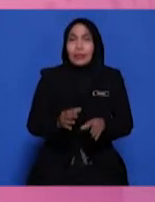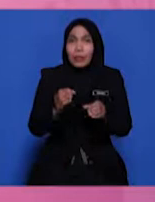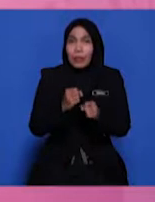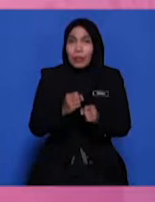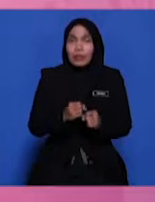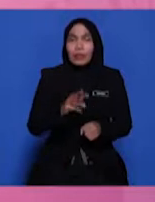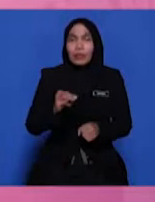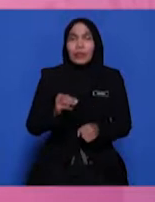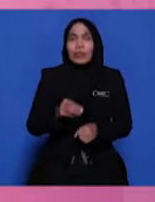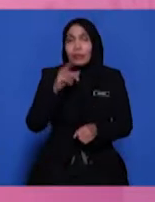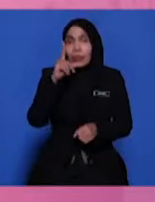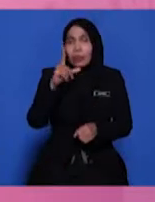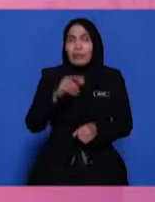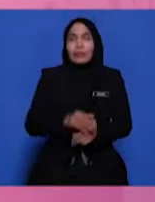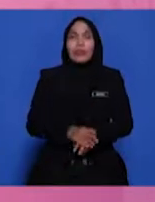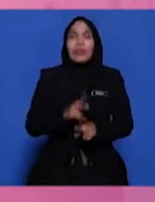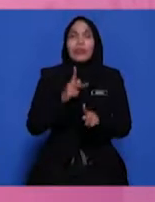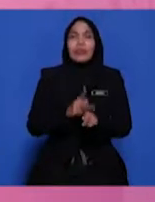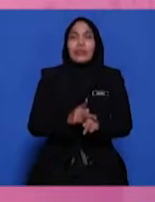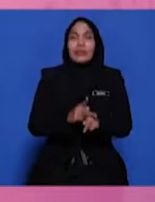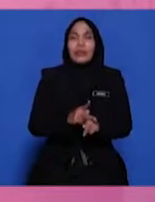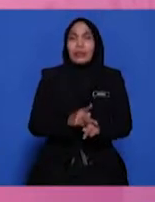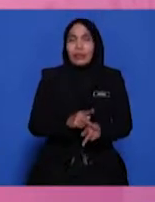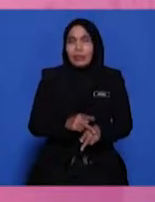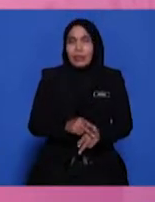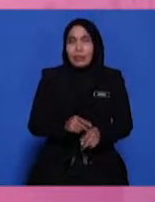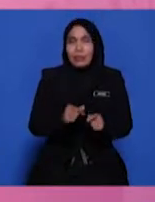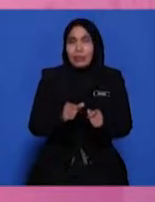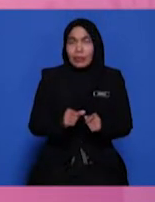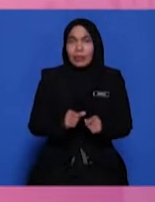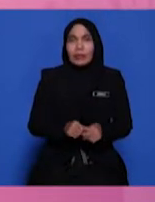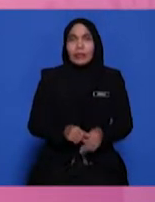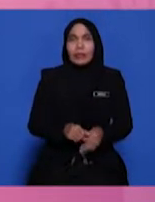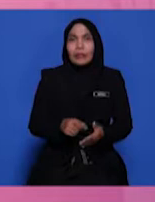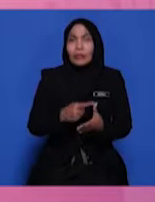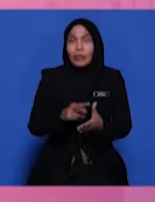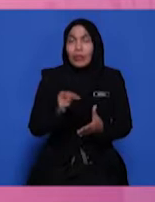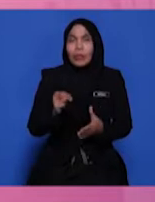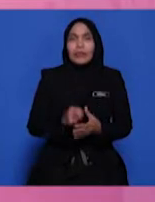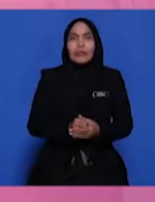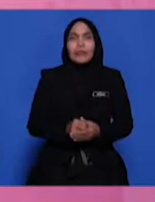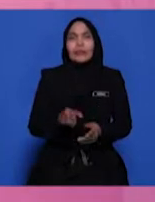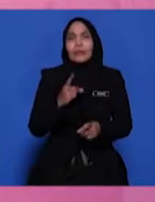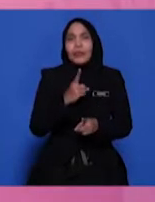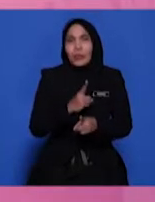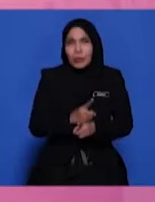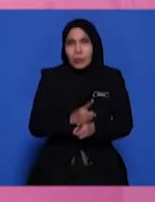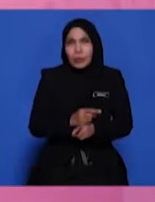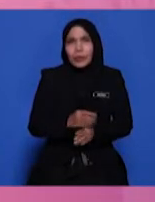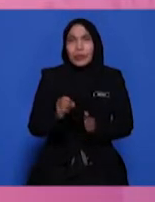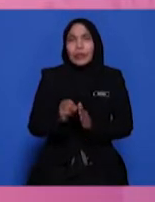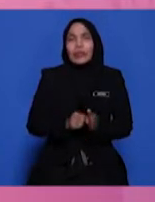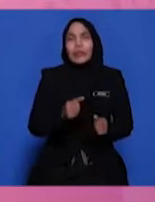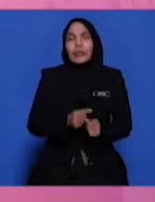lihat simpanan tetap bulanan Puan Shanti? Berapakah jumlahnya? Betul. Setiap